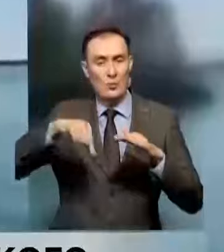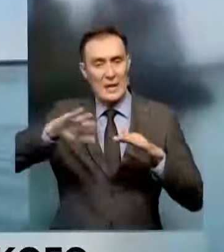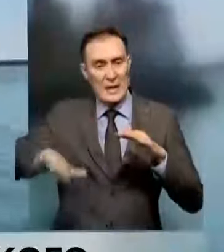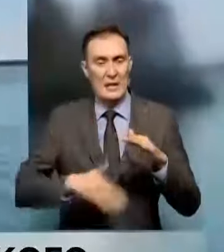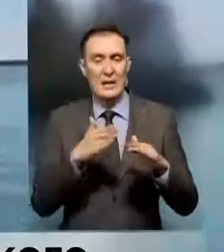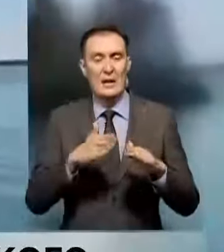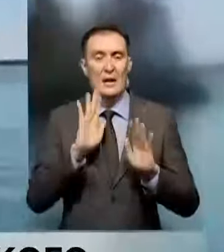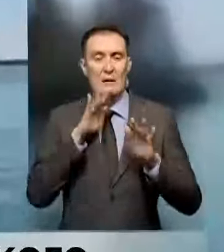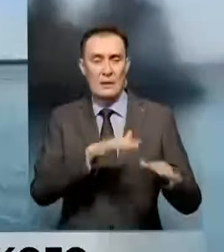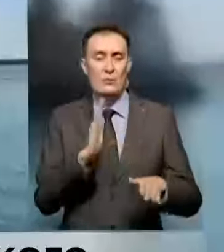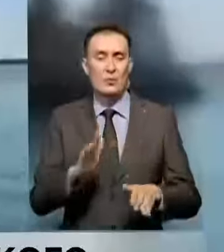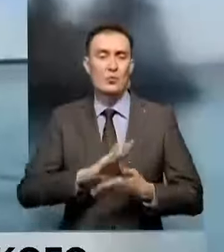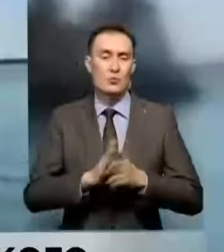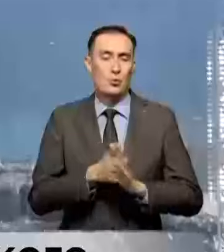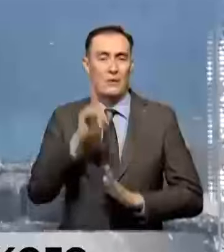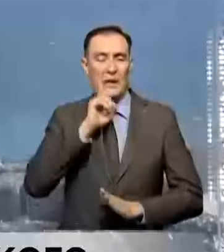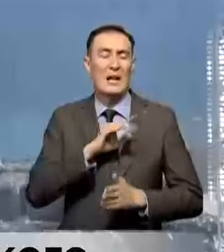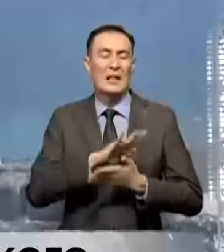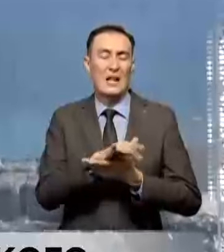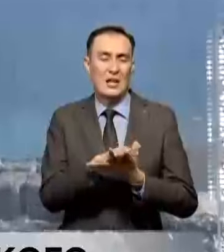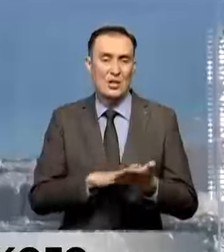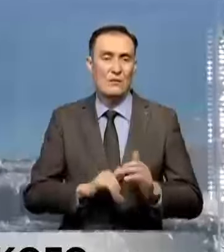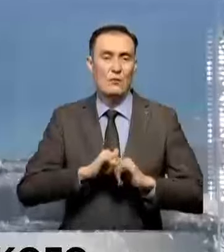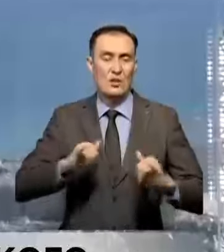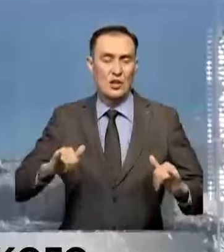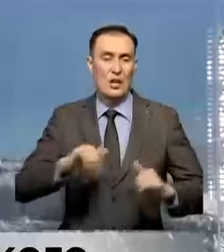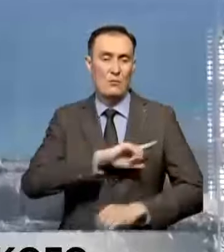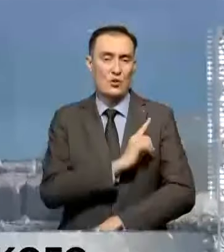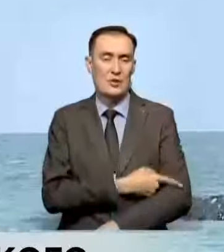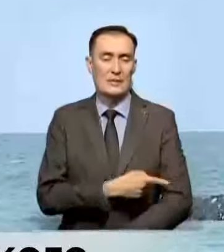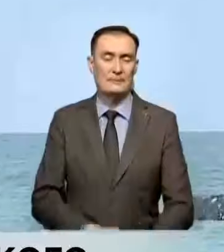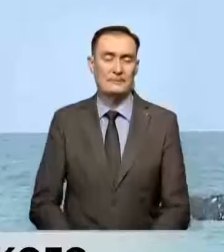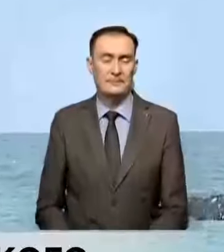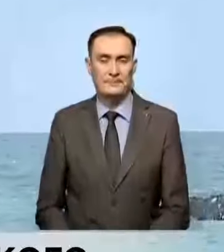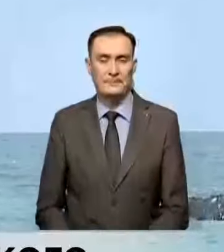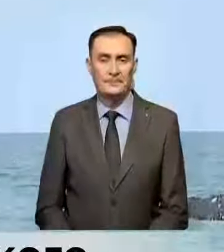дна создаст условия для дальнейшего наращивания мощностей.